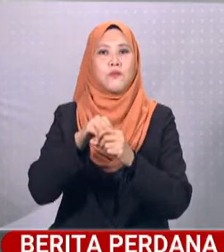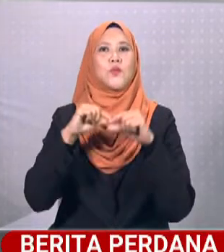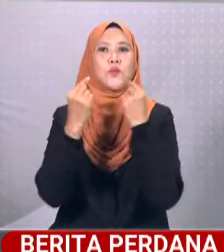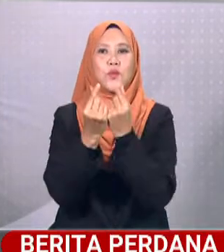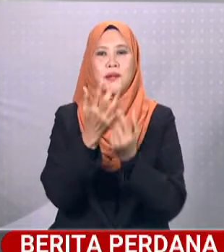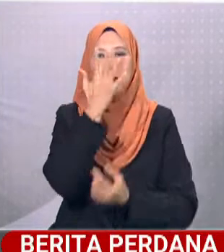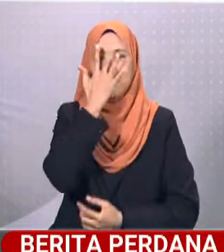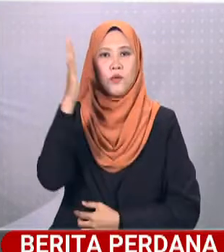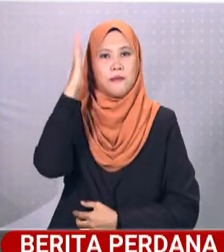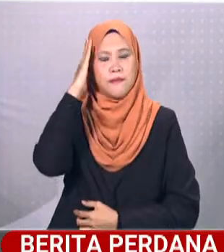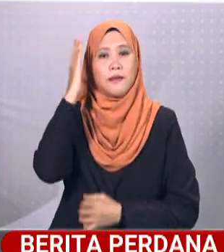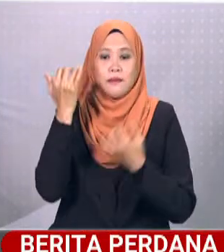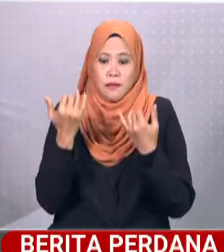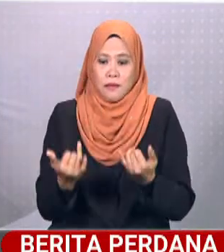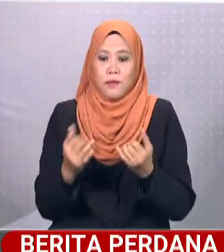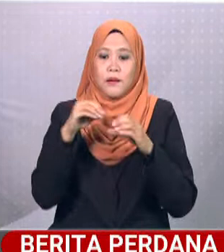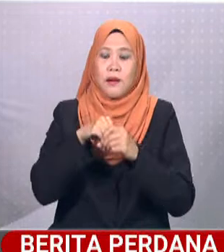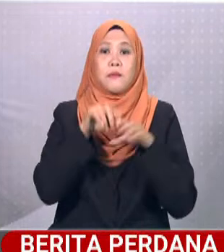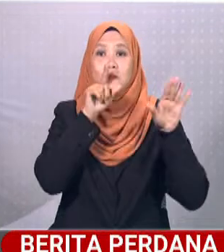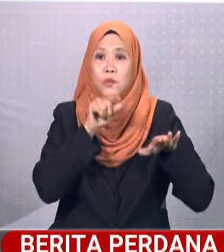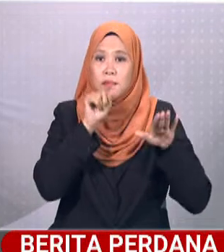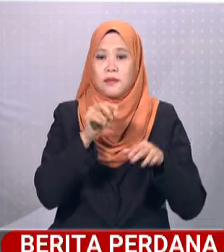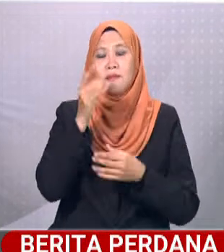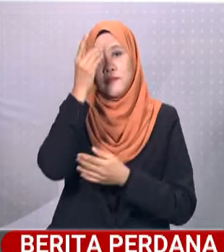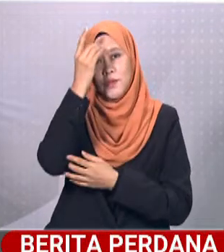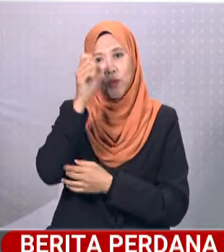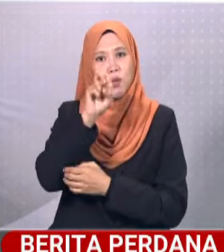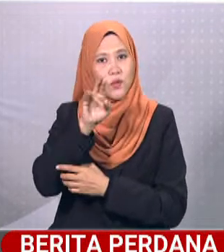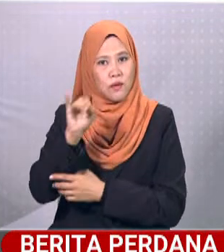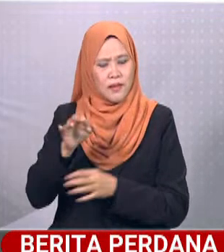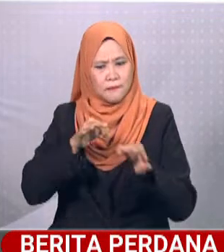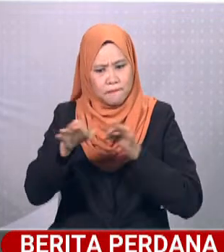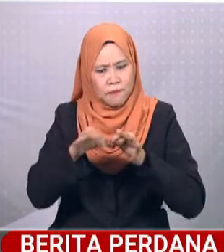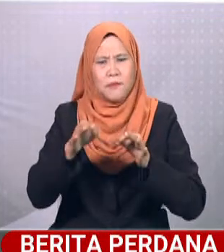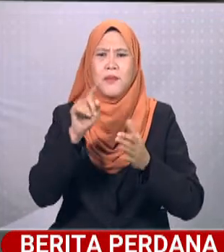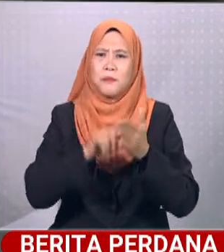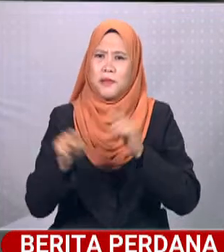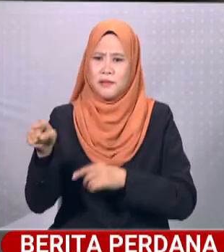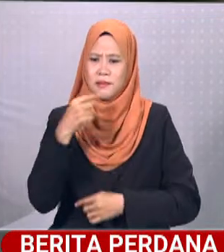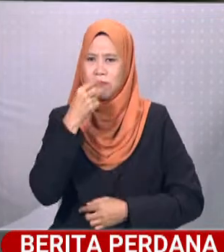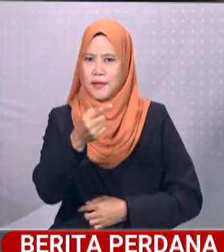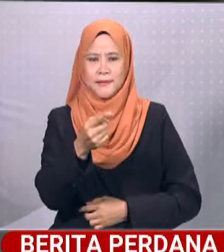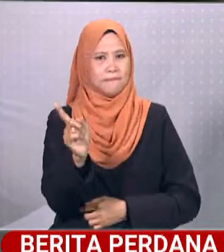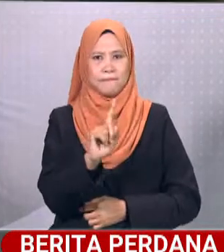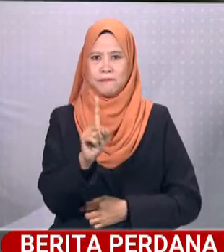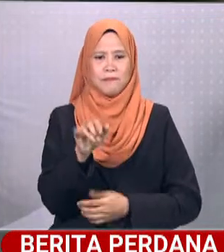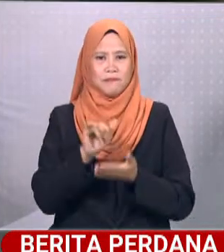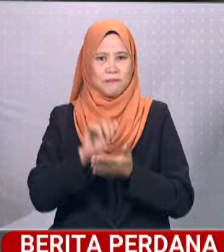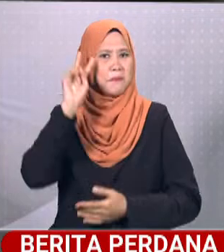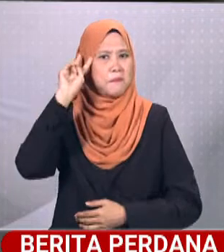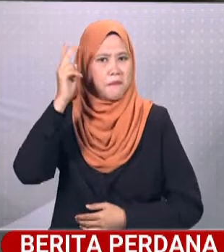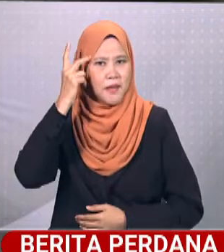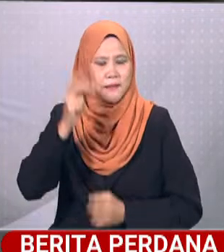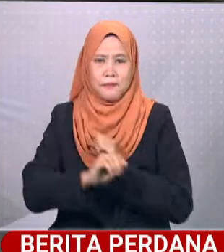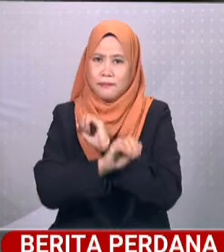Menerusi satu ucapan di Twitter, Datuk Seri Dr. Zulkifli menjelaskan apa yang didakwa itu adalah suatu kesalahfahaman